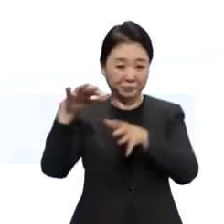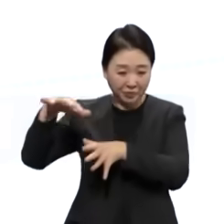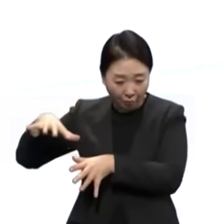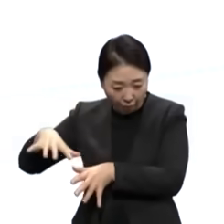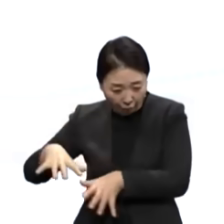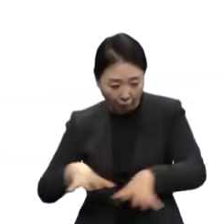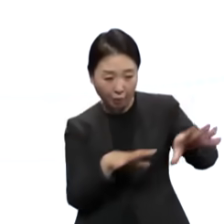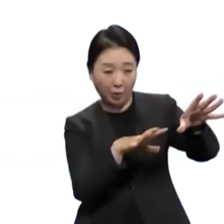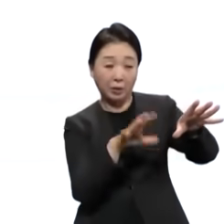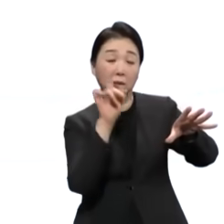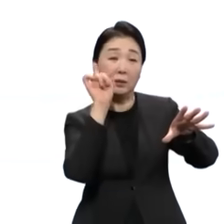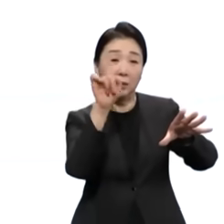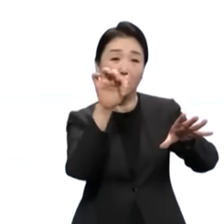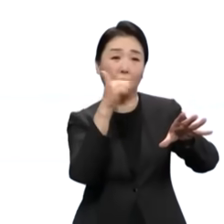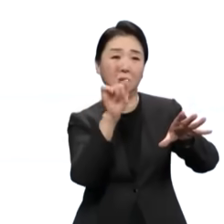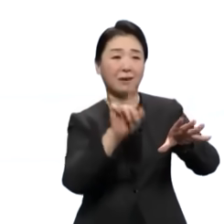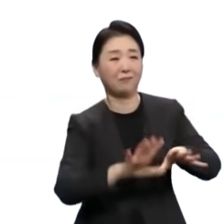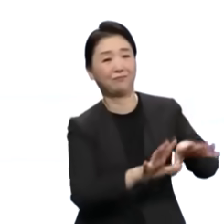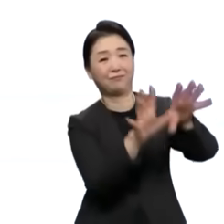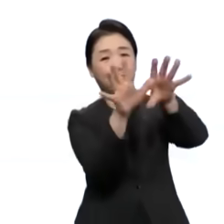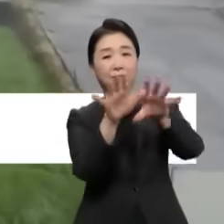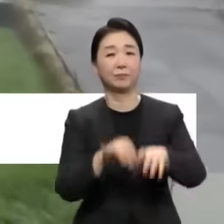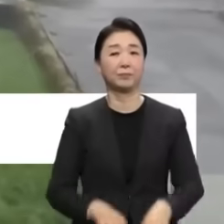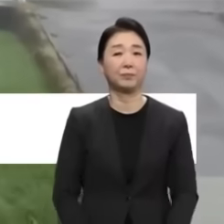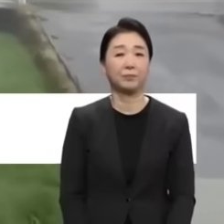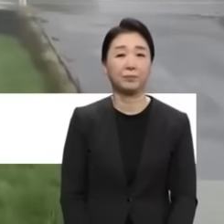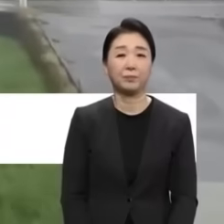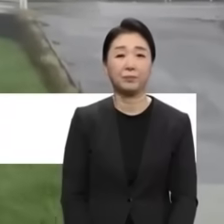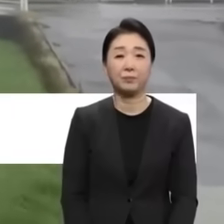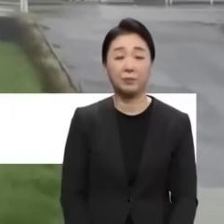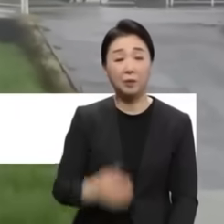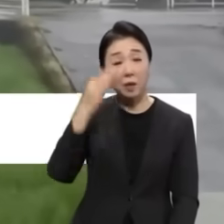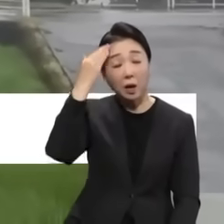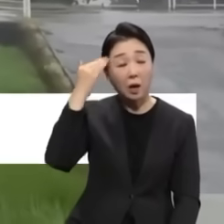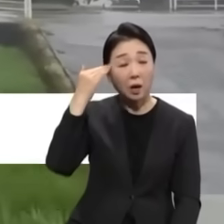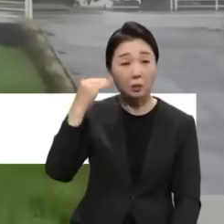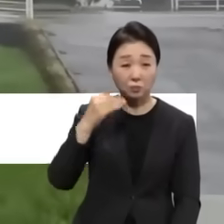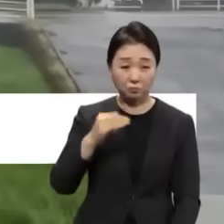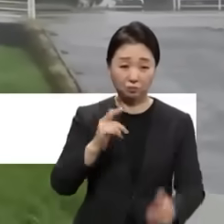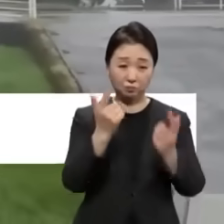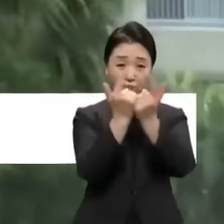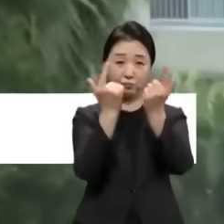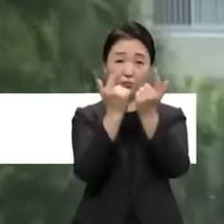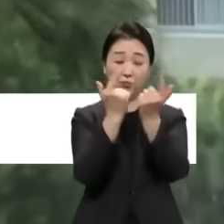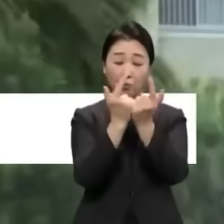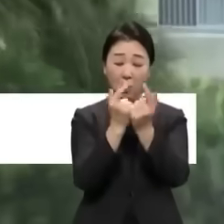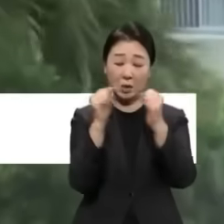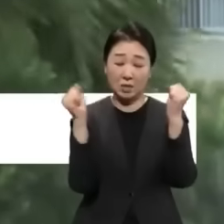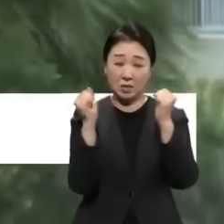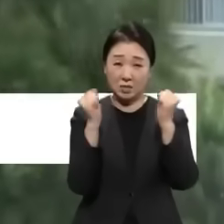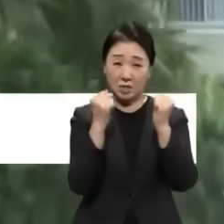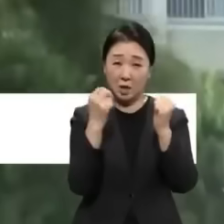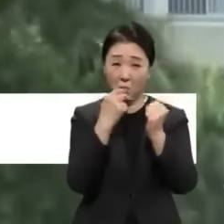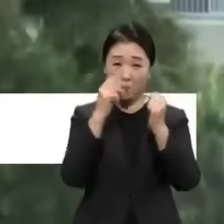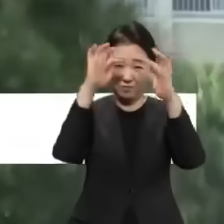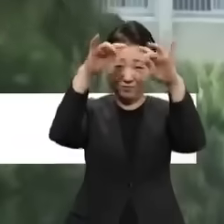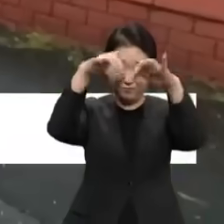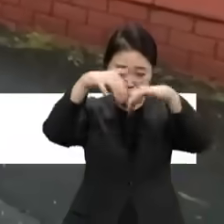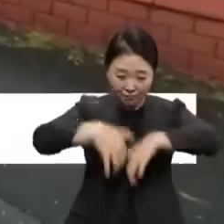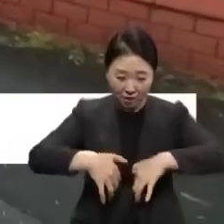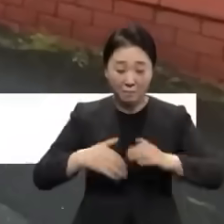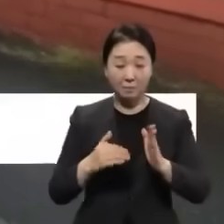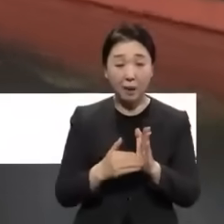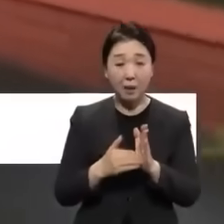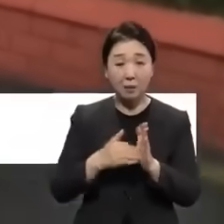뒤 내일은 오사카를 향할 것으로 보입니다. 우리나라는 북쪽에서 찬 공기가 남아해 이번 태풍이 한반도로